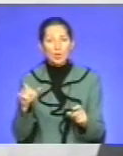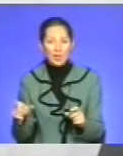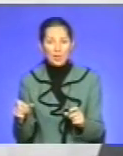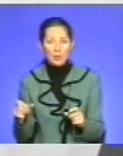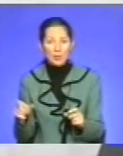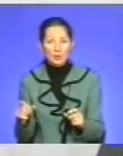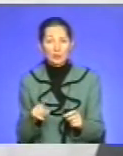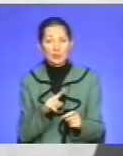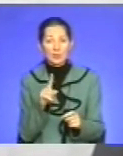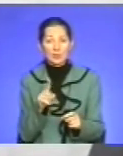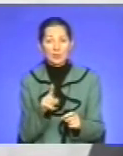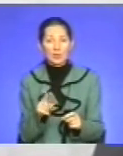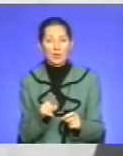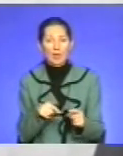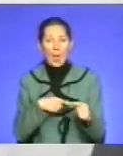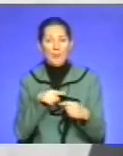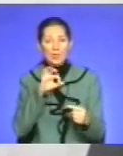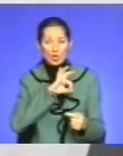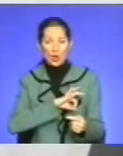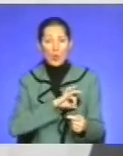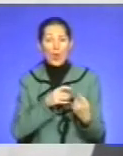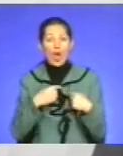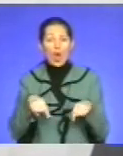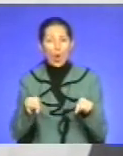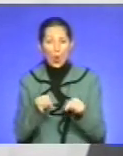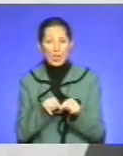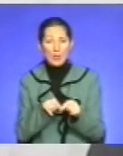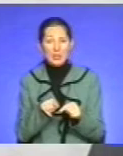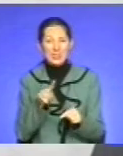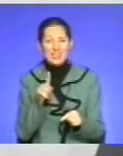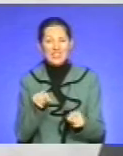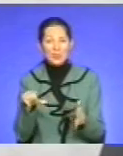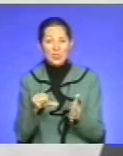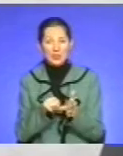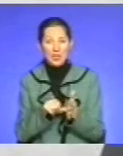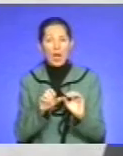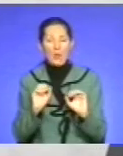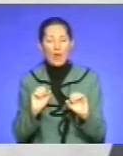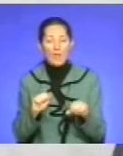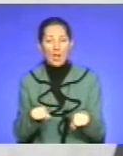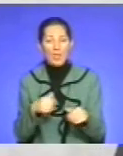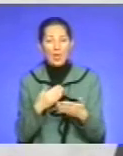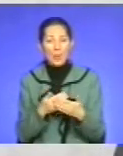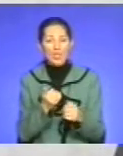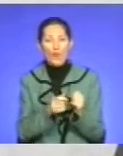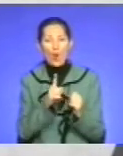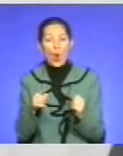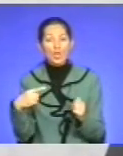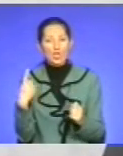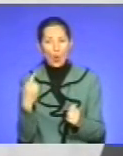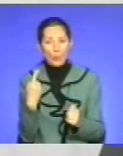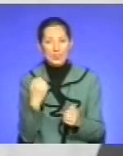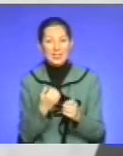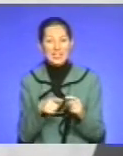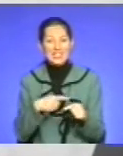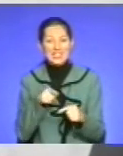із бізнесовими колами, із представниками влади майже в кожній області через